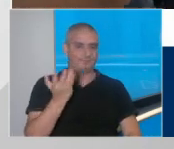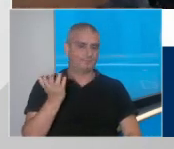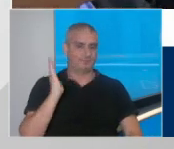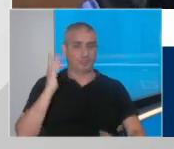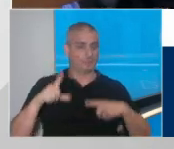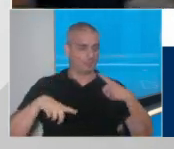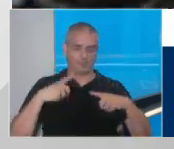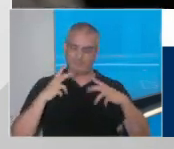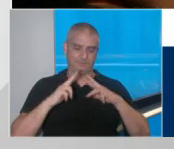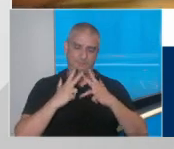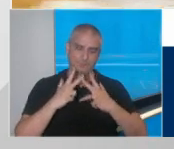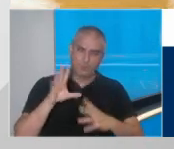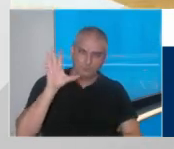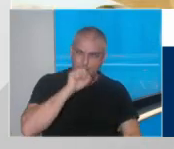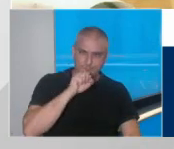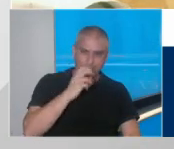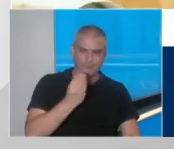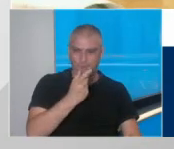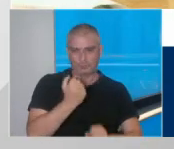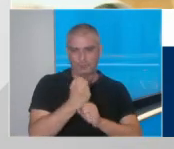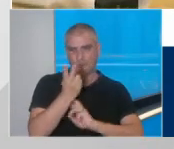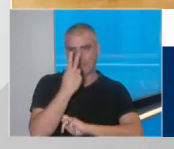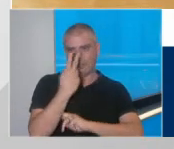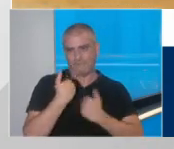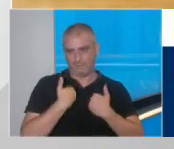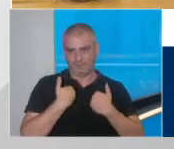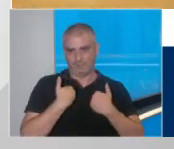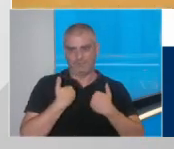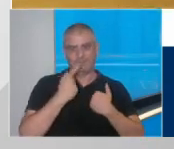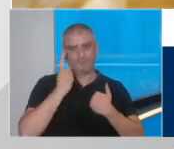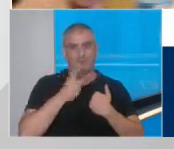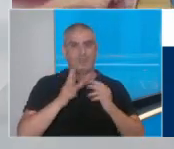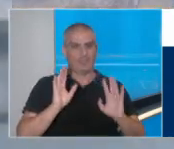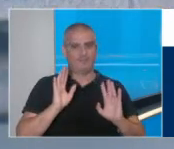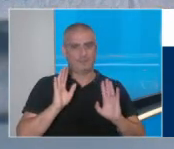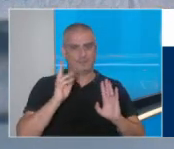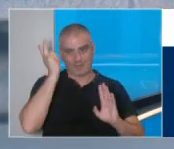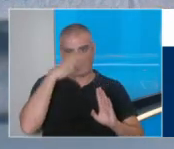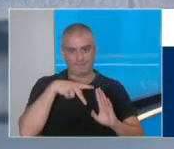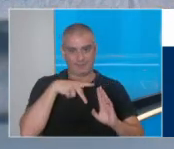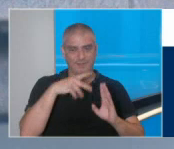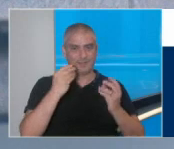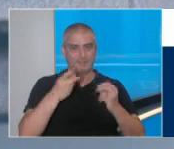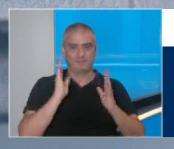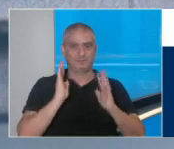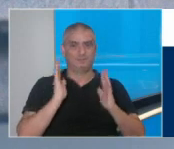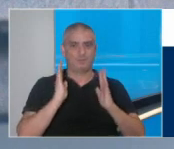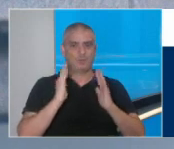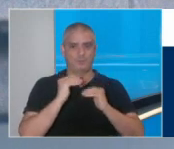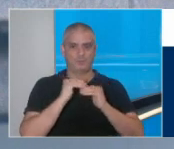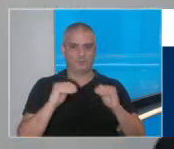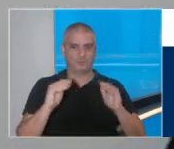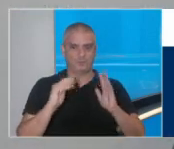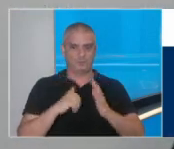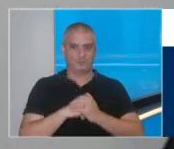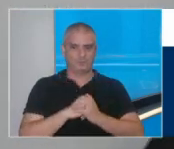ההדרה העצמית, הציבור מתחיל לקלוט שמישהו עובד עליו פה בעיניים, ואני חושב שהם חייבים פה להבין שהקו הזה הוא מאוד מאוד דק, זאת אומרת, אתה